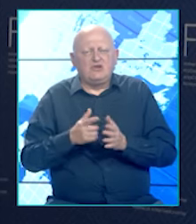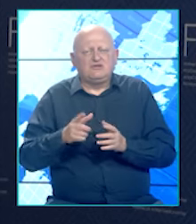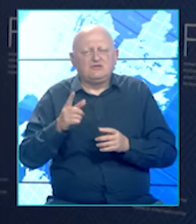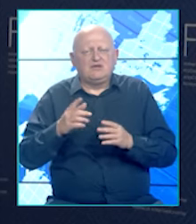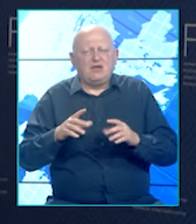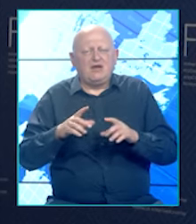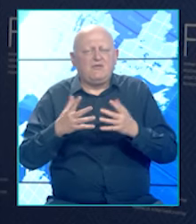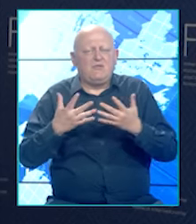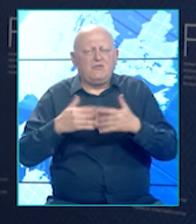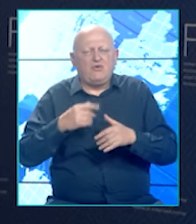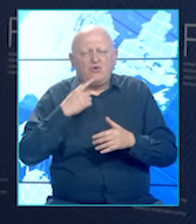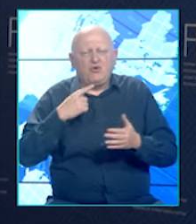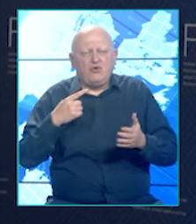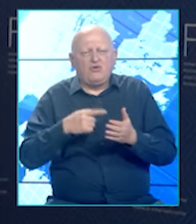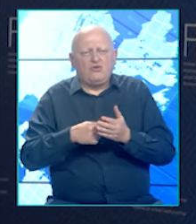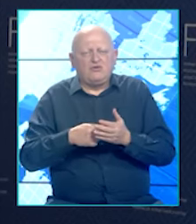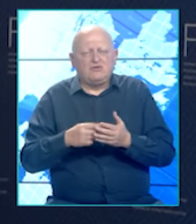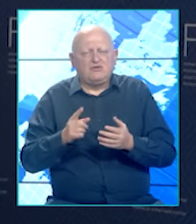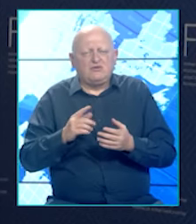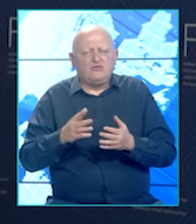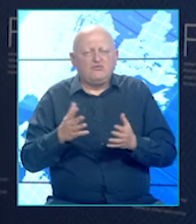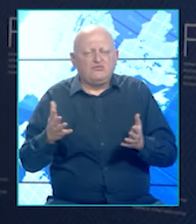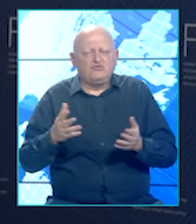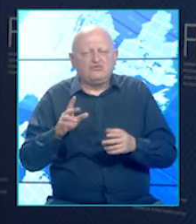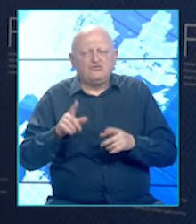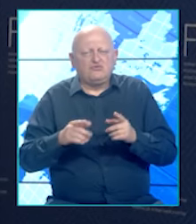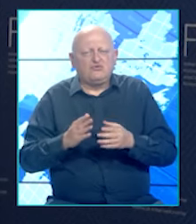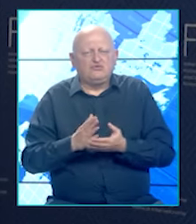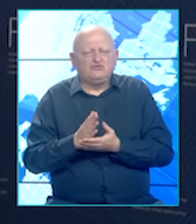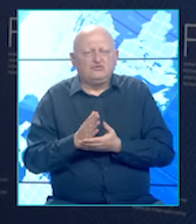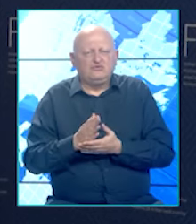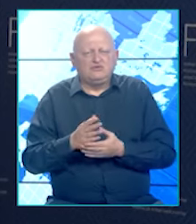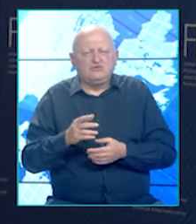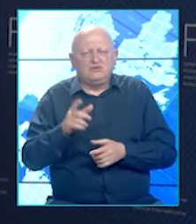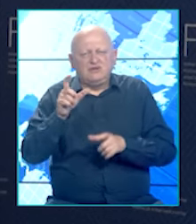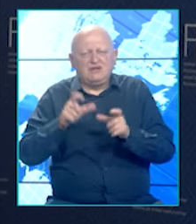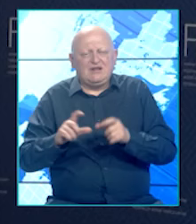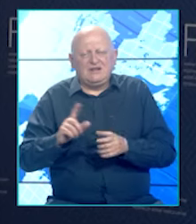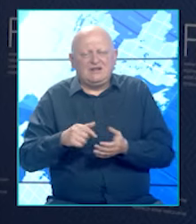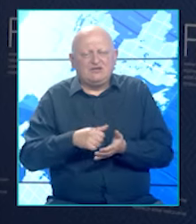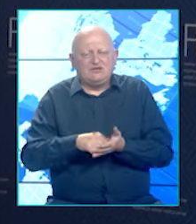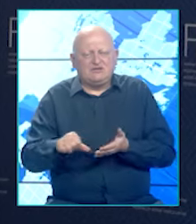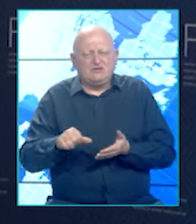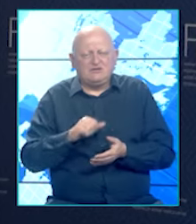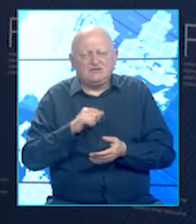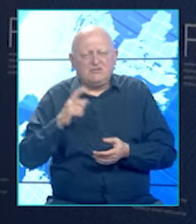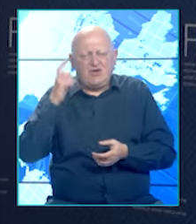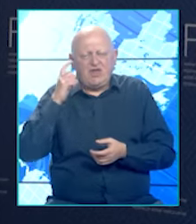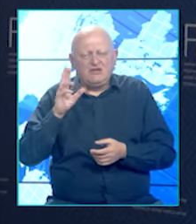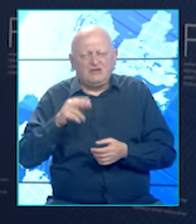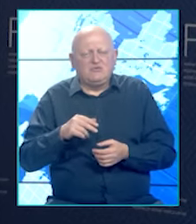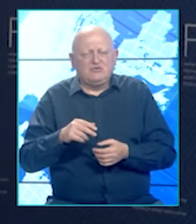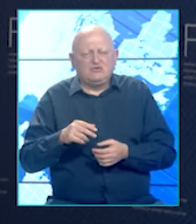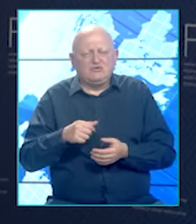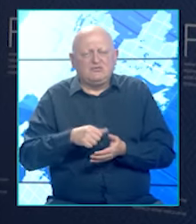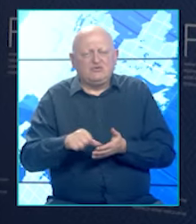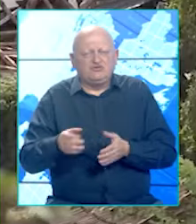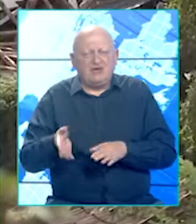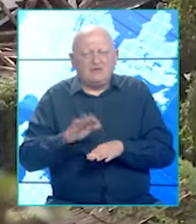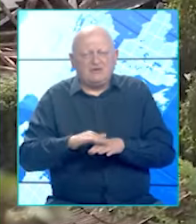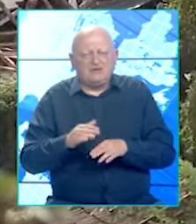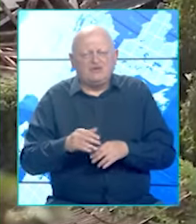subjekte koji su pogođeni ne u značajnijoj mjeri. U tom slučaju klijenti neće plaćati samo glavnicu, imat će mogućnost da otplaćaju